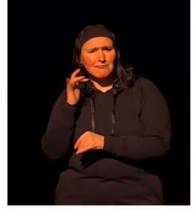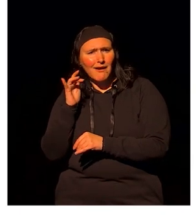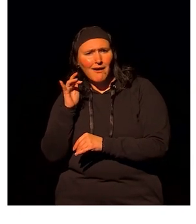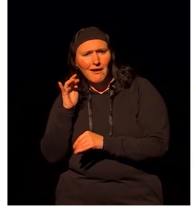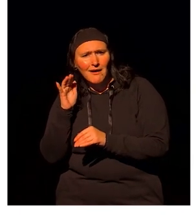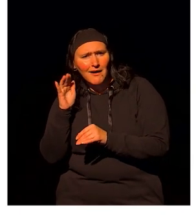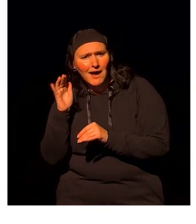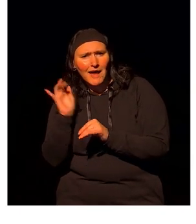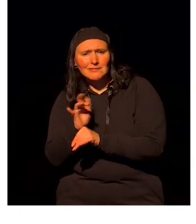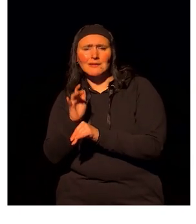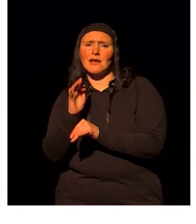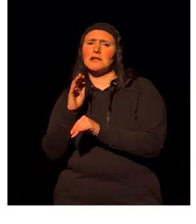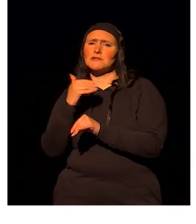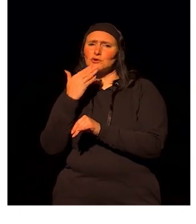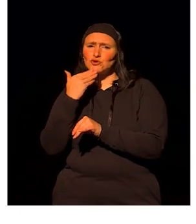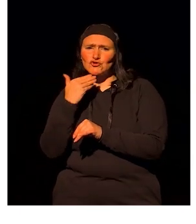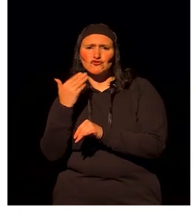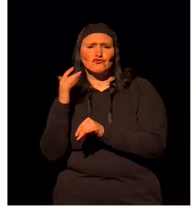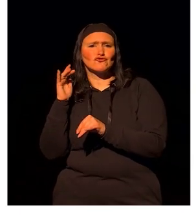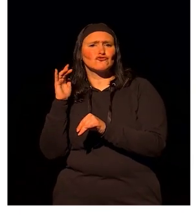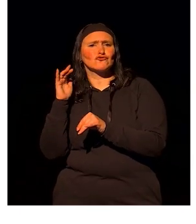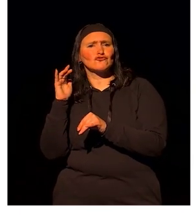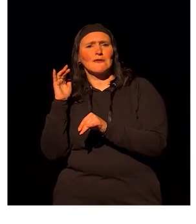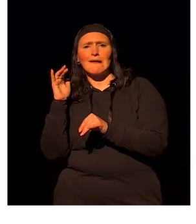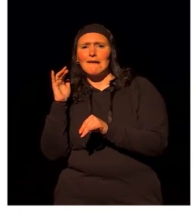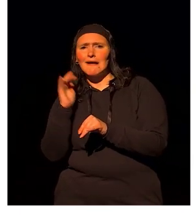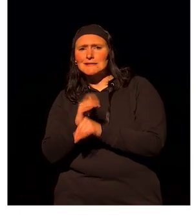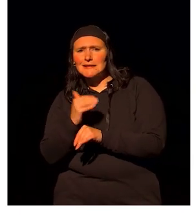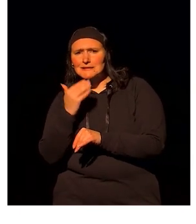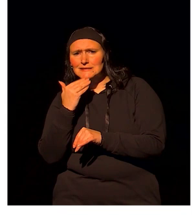antisemitischen Pogromen, Massakern,